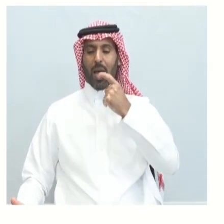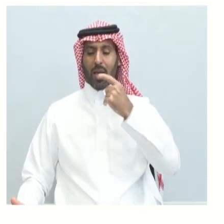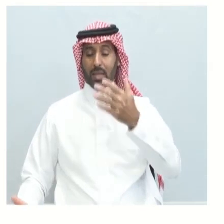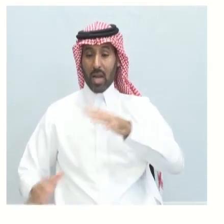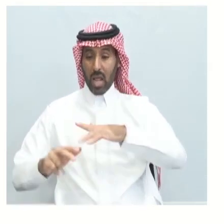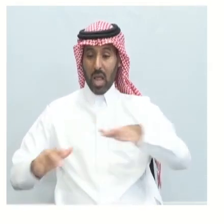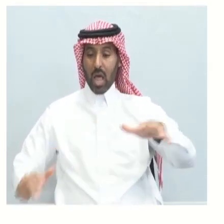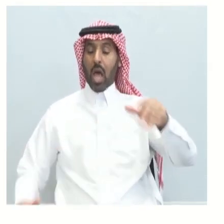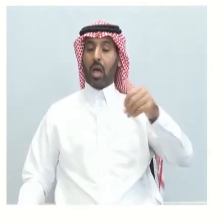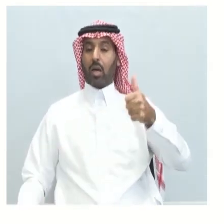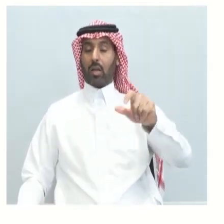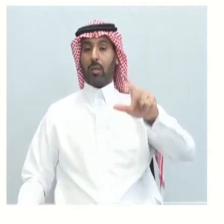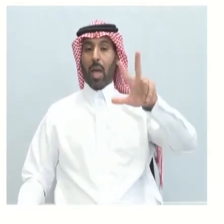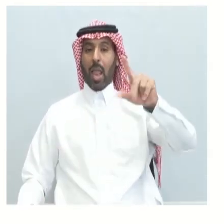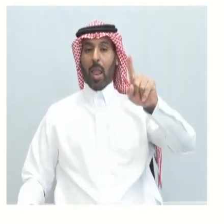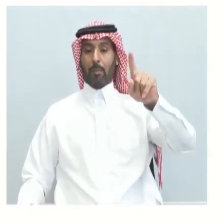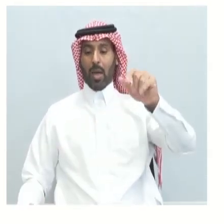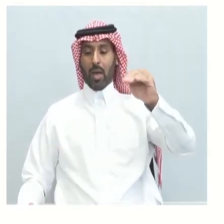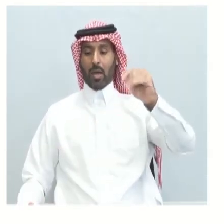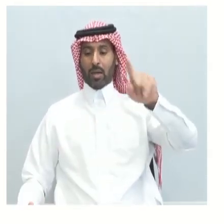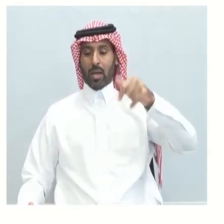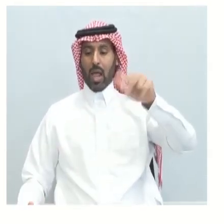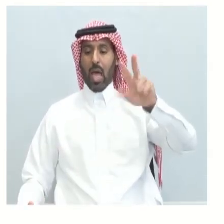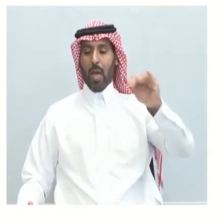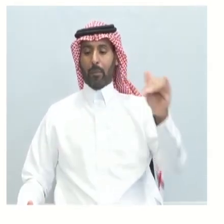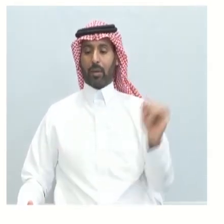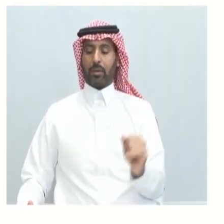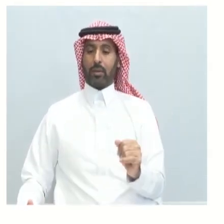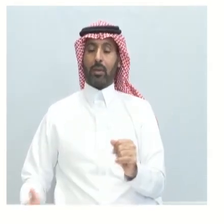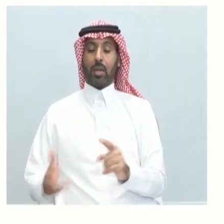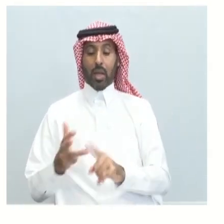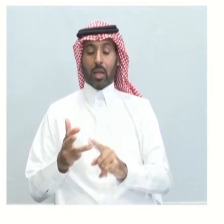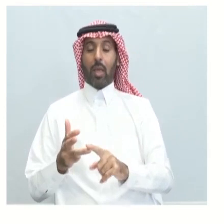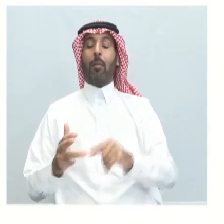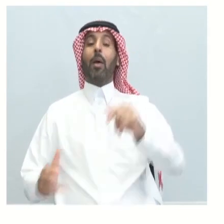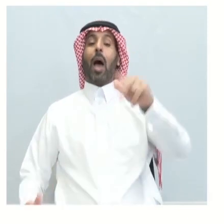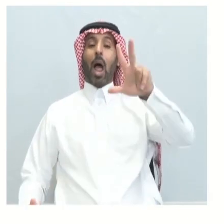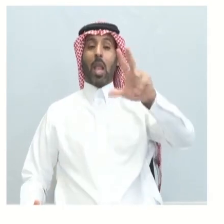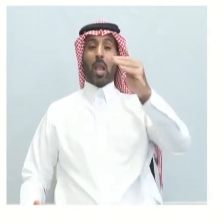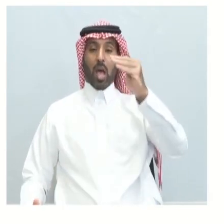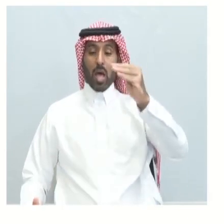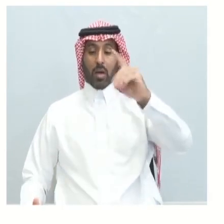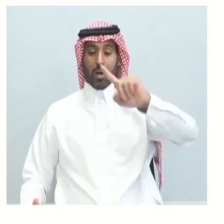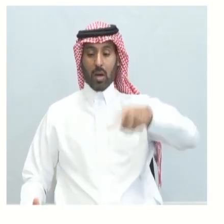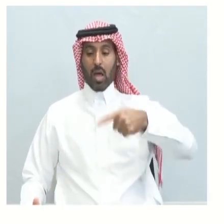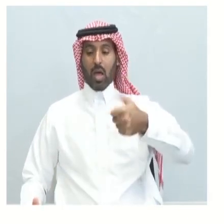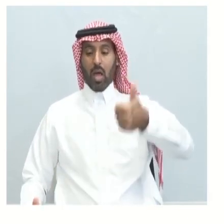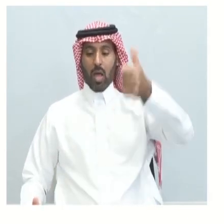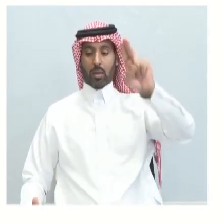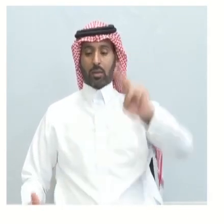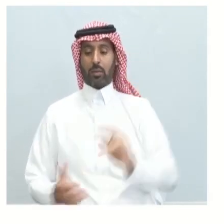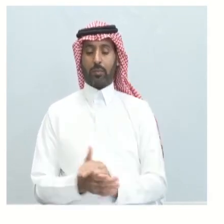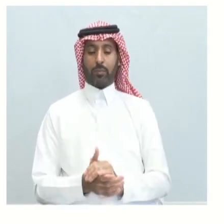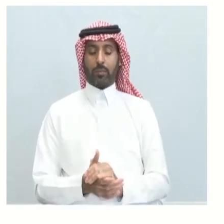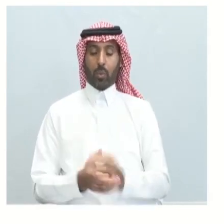واقليم الحرات ويضاف الى هذه الاقاليم اقليمين مهمين هما